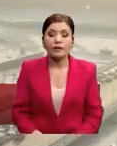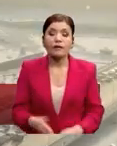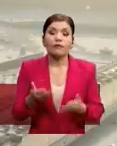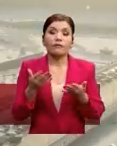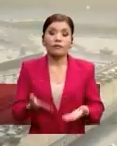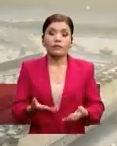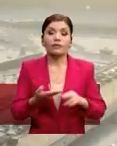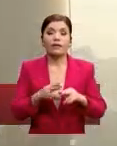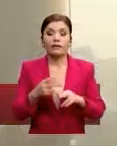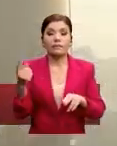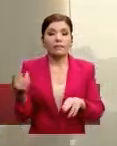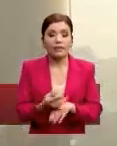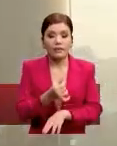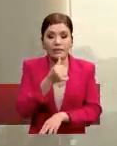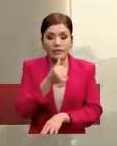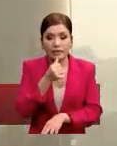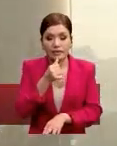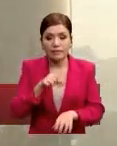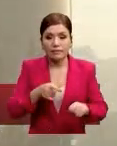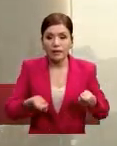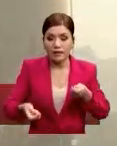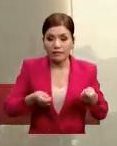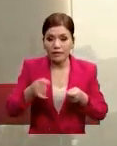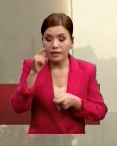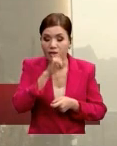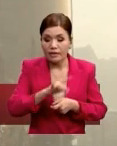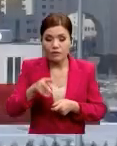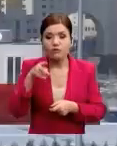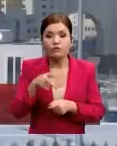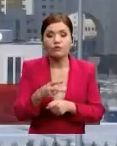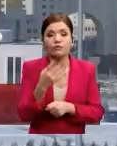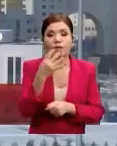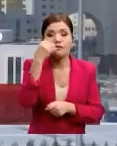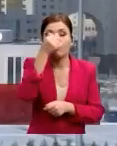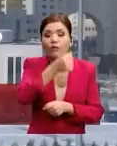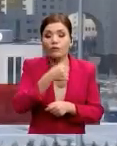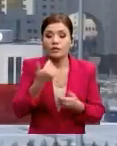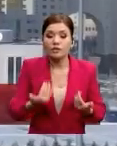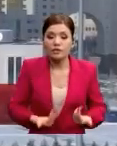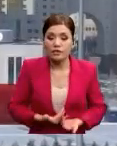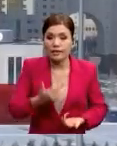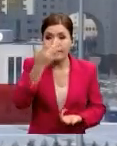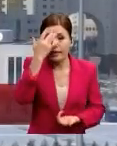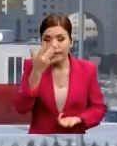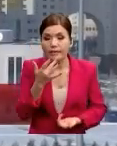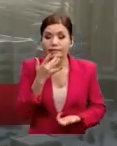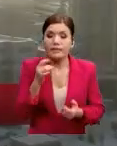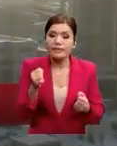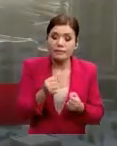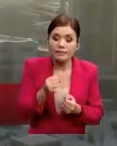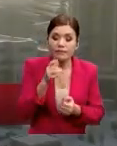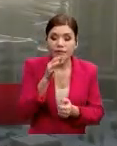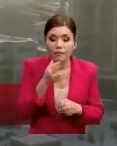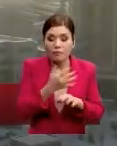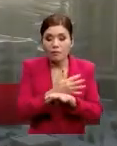Впрочем, это не первые эксперименты правительства. Казахстанцы до 2005 года жили в летнем и зимнем времени. Потом от